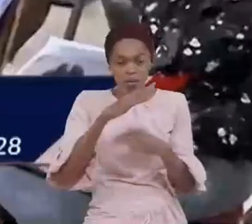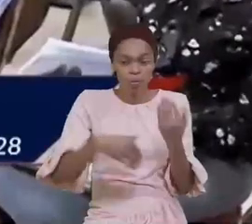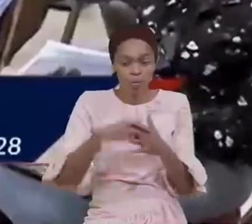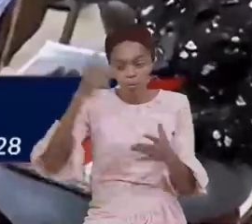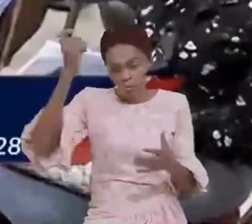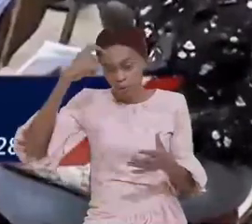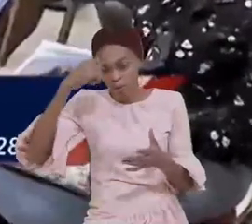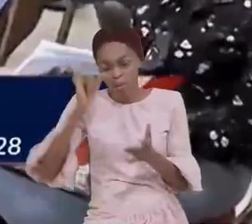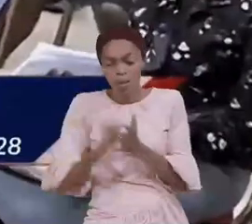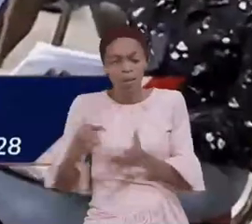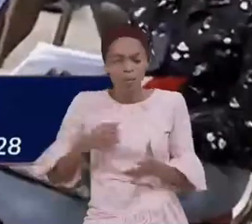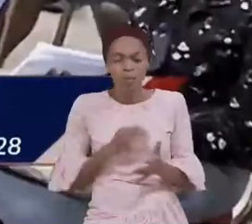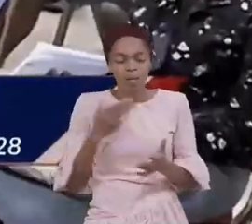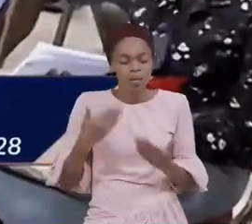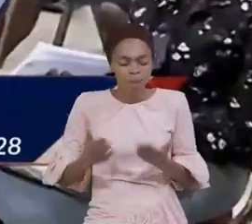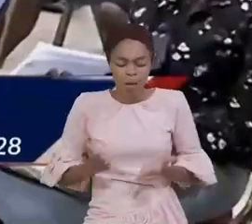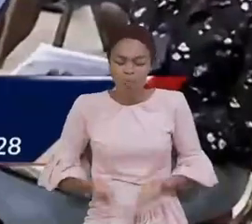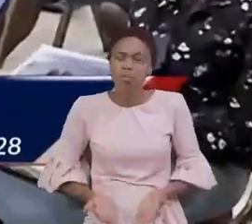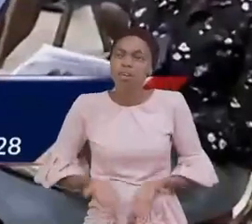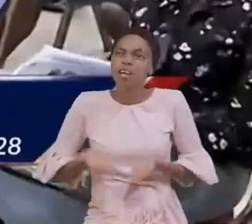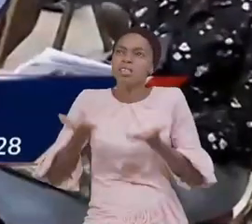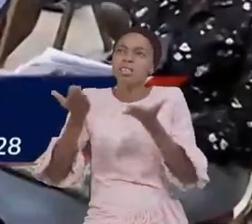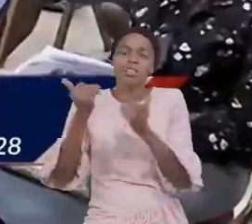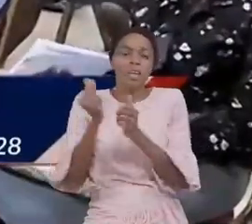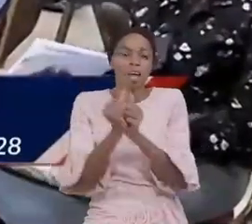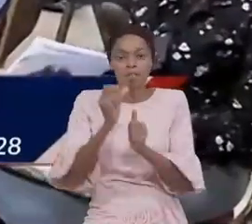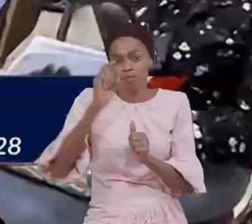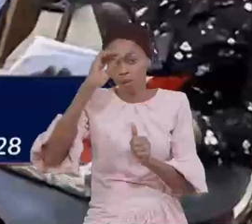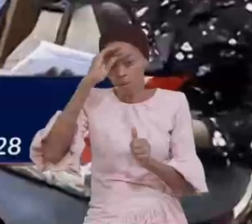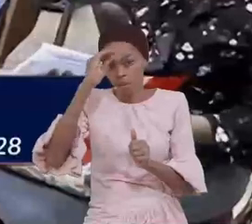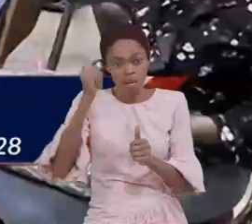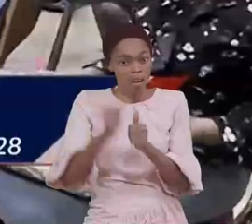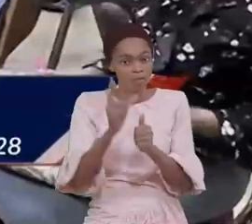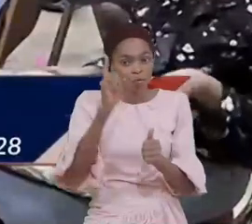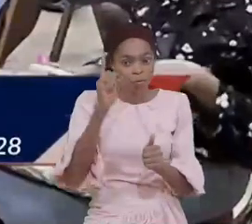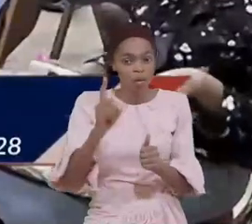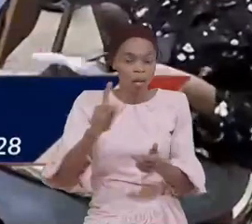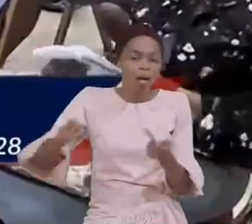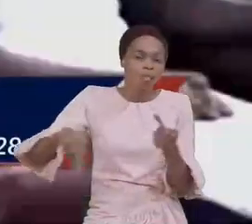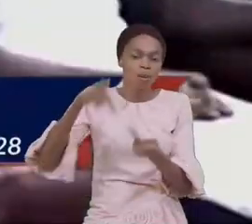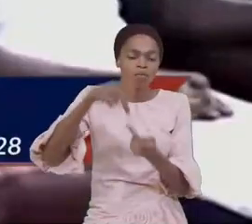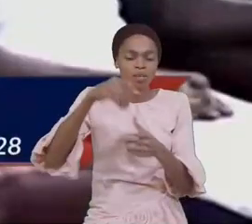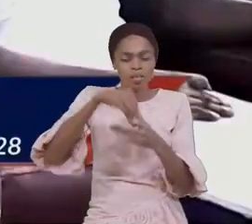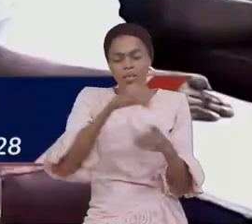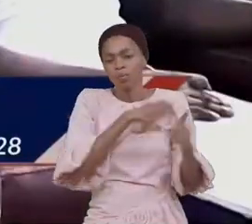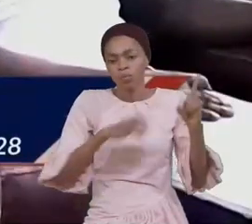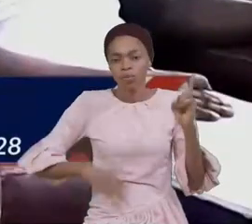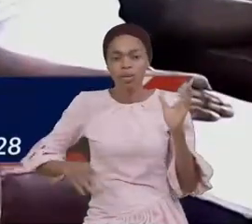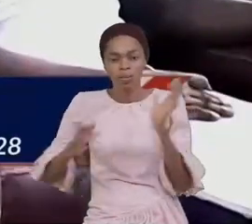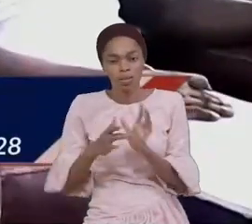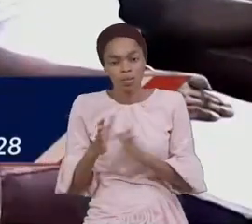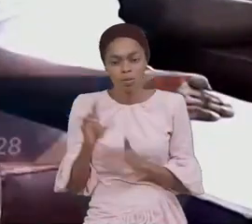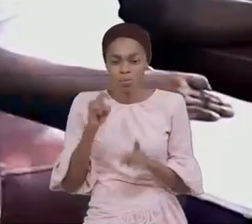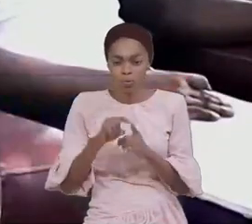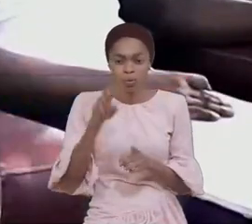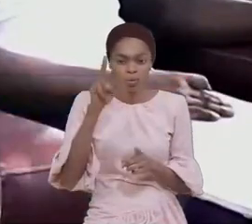de présenter à Dieu tout homme devenu parfait en Christ. Nous allons au deuxième point